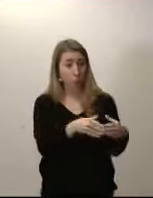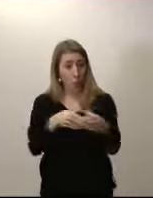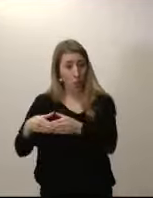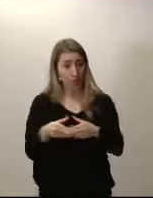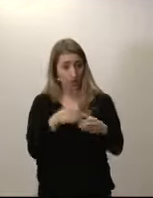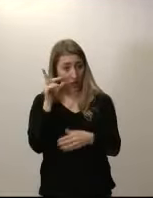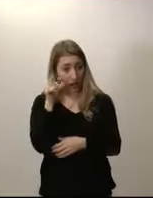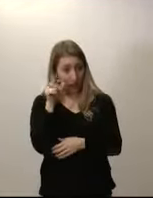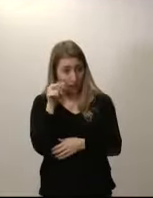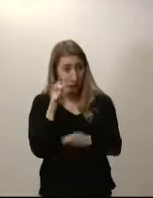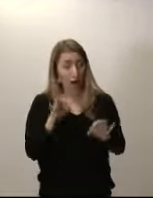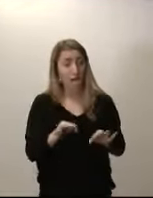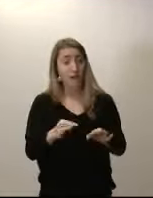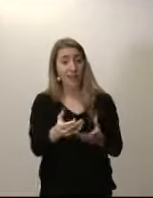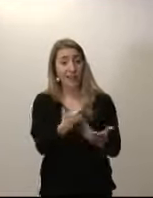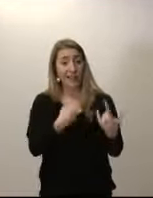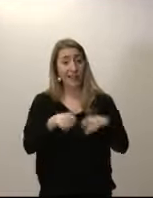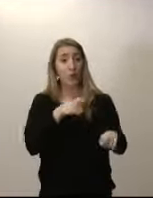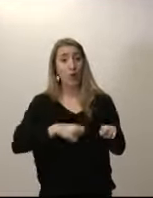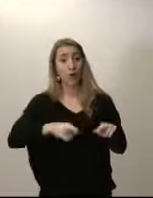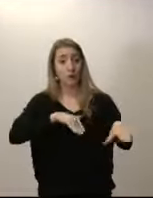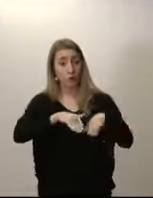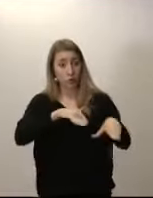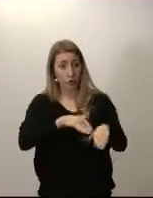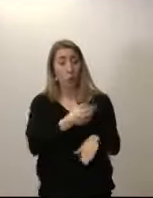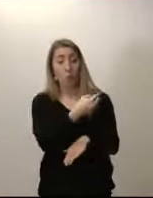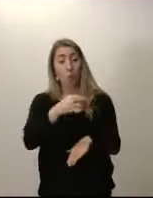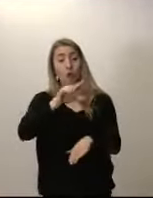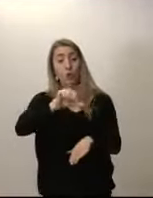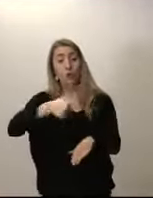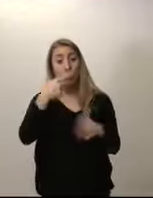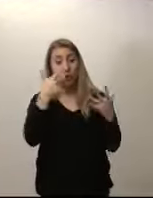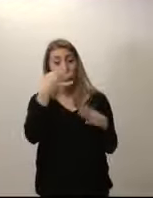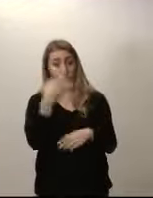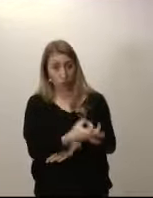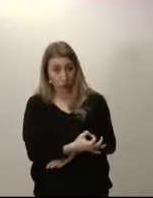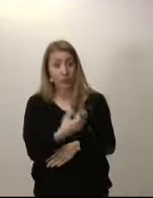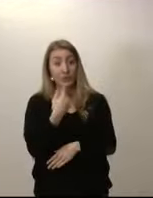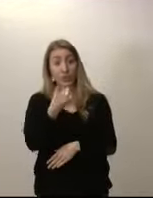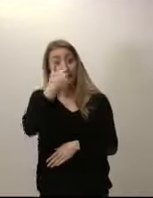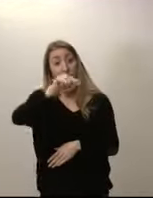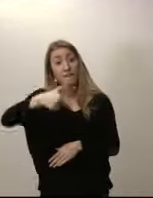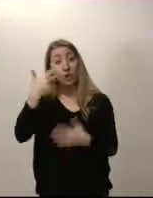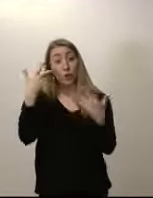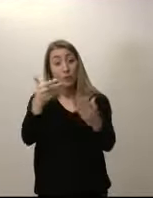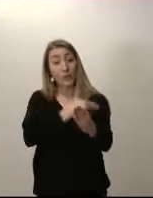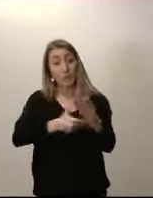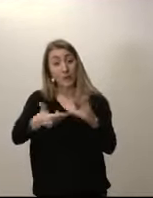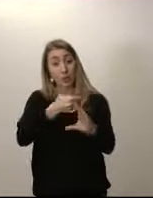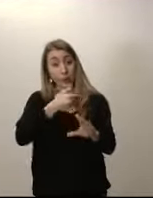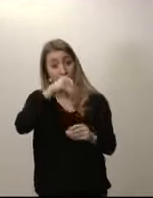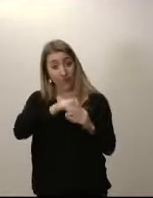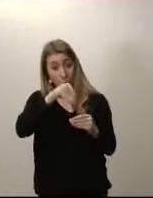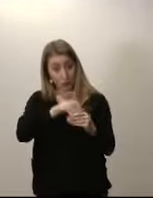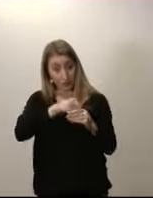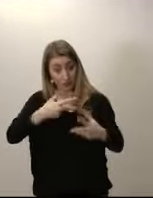les dépenses réelles de fonctionnement, donc moins 2,8%, soit 1,8 million d'économies, en l'espace